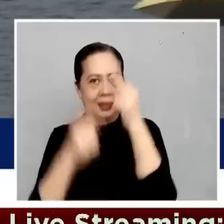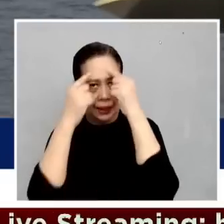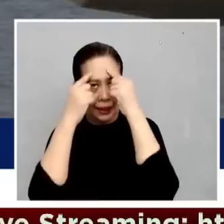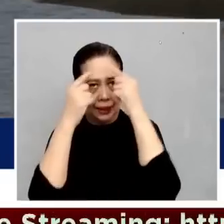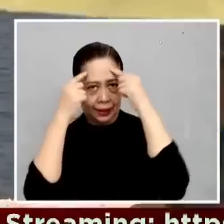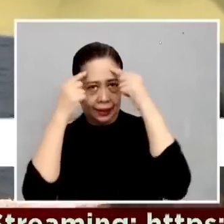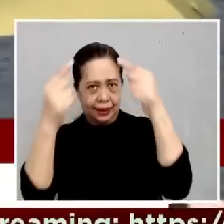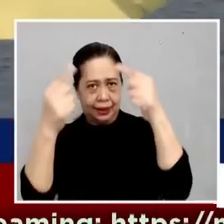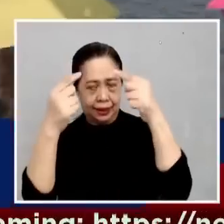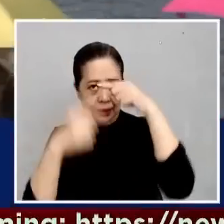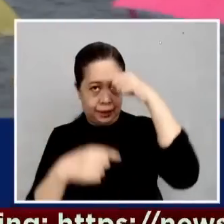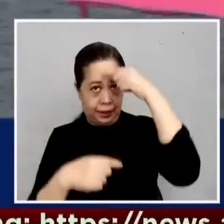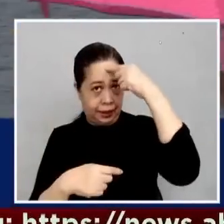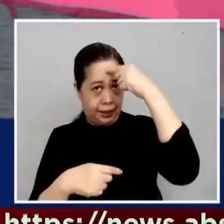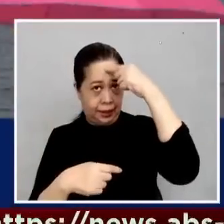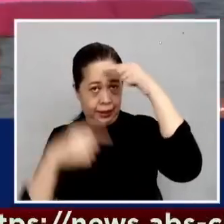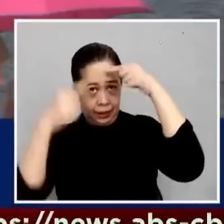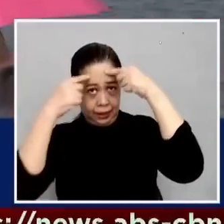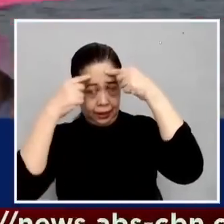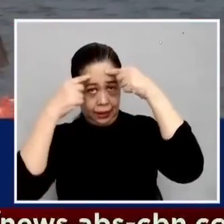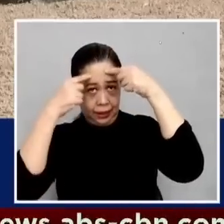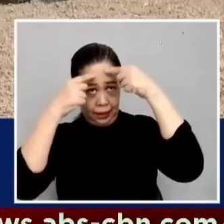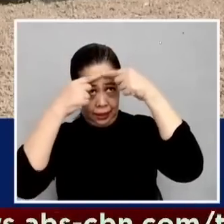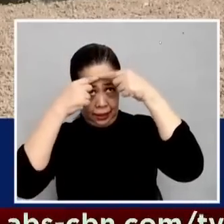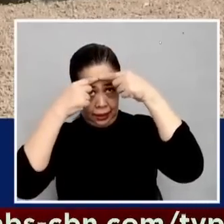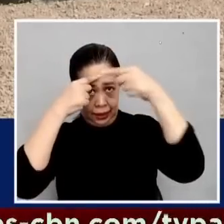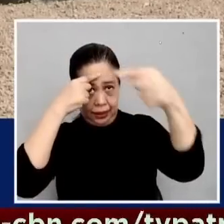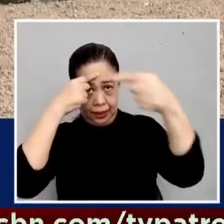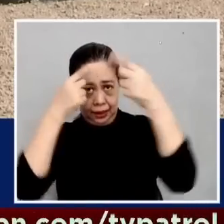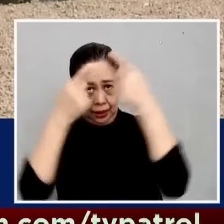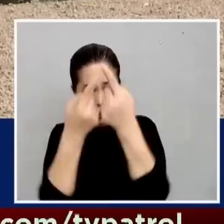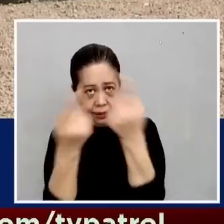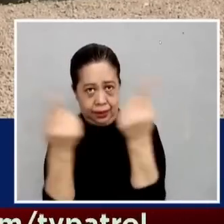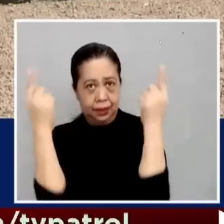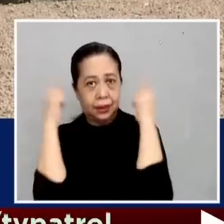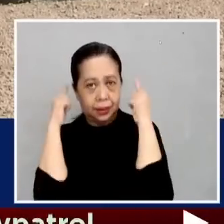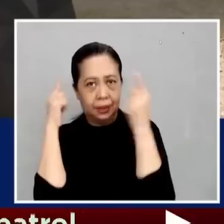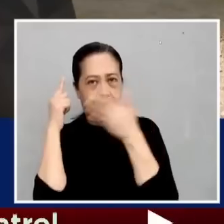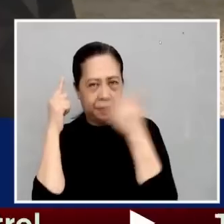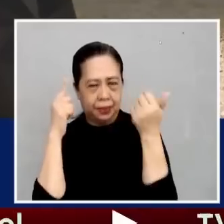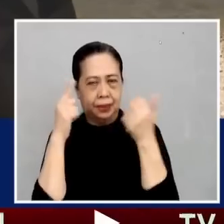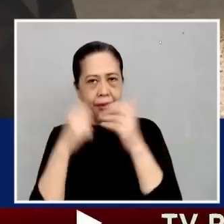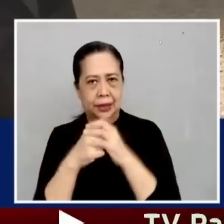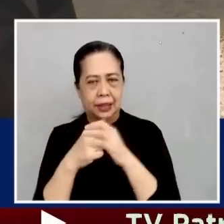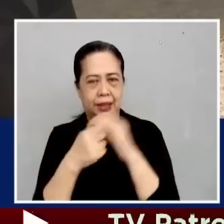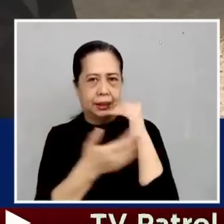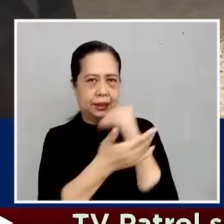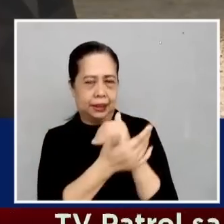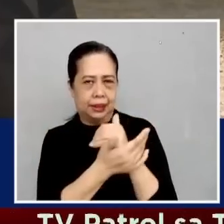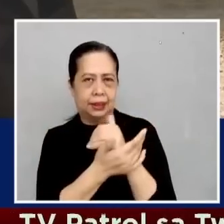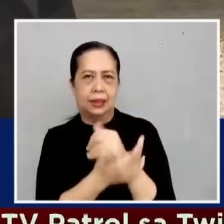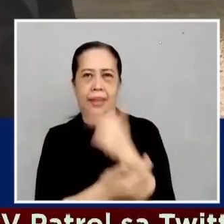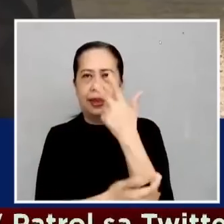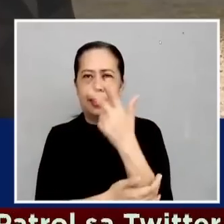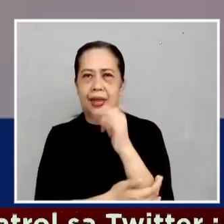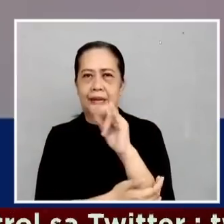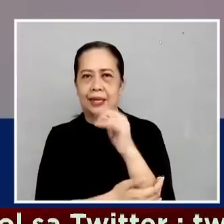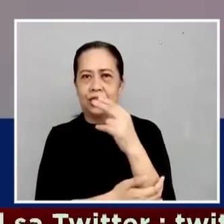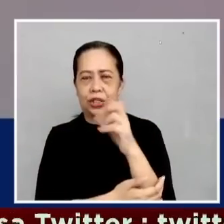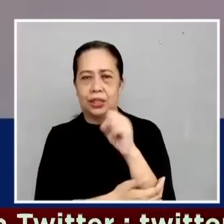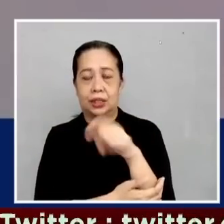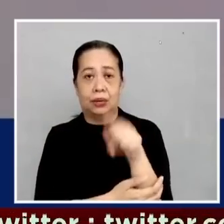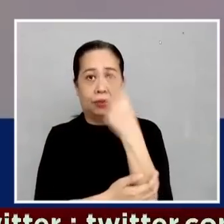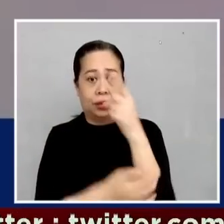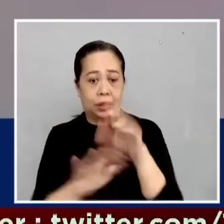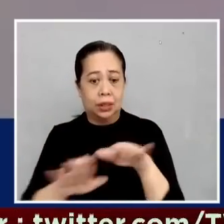yung from dito sa pinaka nakadikit sa ulo natin hanggang sa palabas niya, laterally palabas po. Sana po at least 3 inches. Now sa mga bata